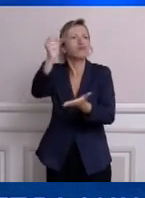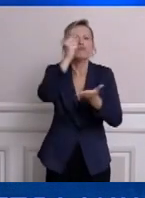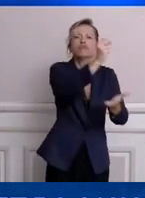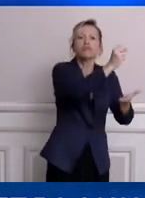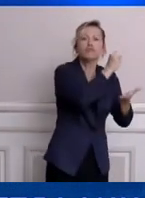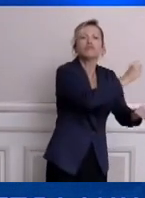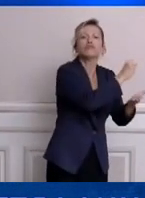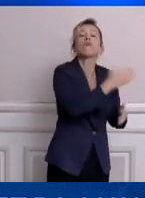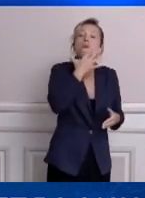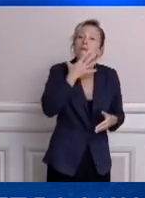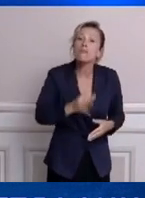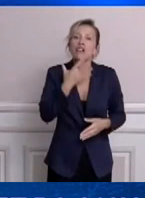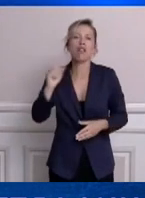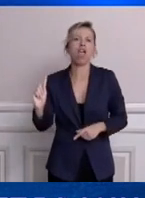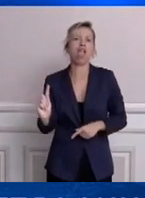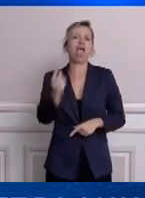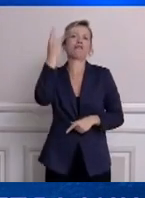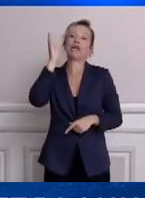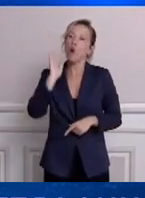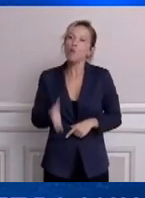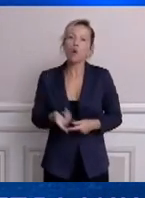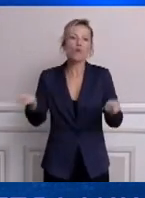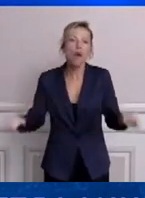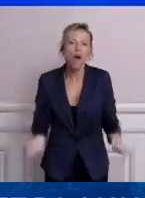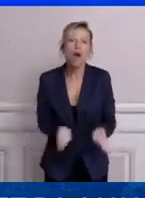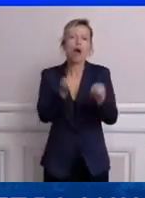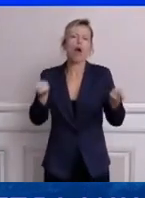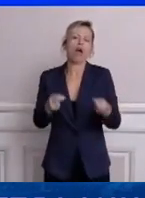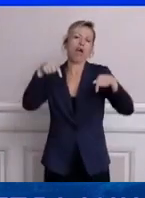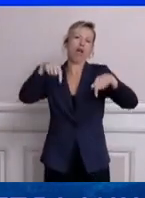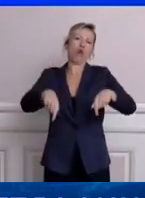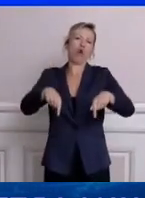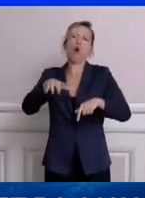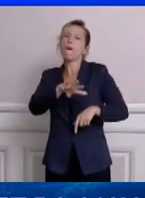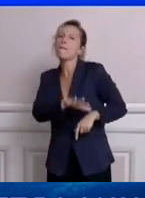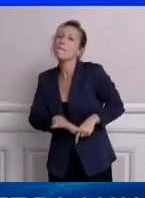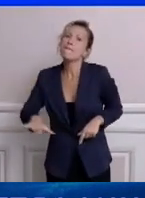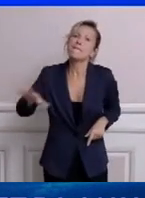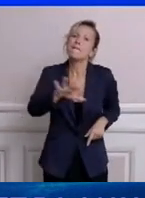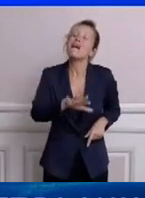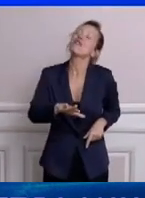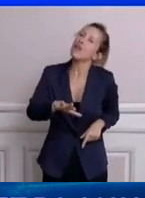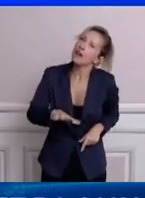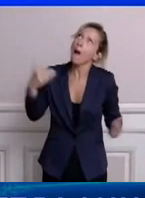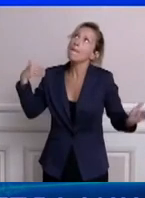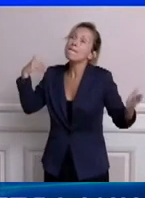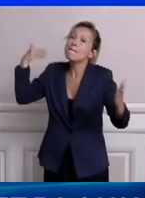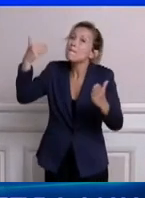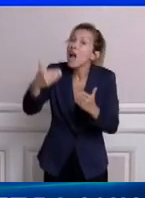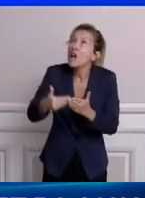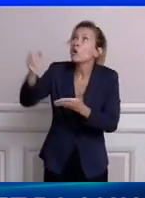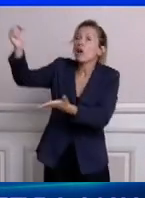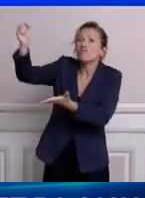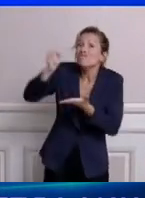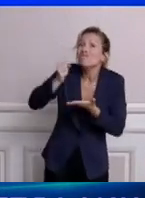σημαντικά και αποτελεί εργαλείο ανάπτυξης και πρόοδου. Η περιφέρειά μας υστερεί στην απορρόφηση ευρωπαϊκών πόρων σε σχέση με τις